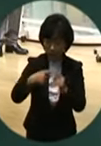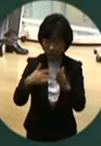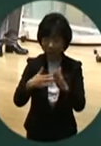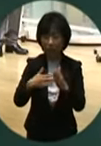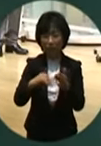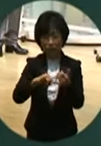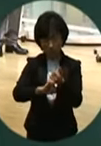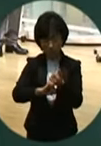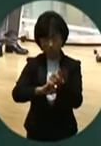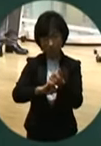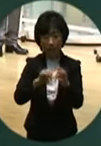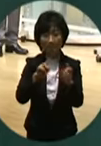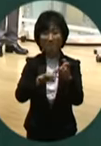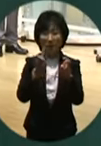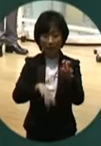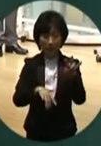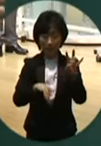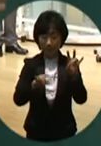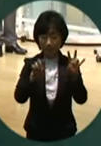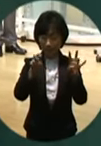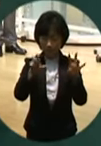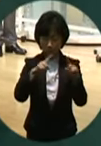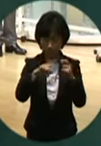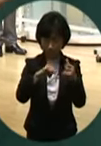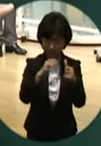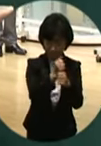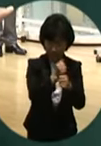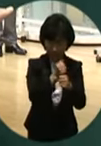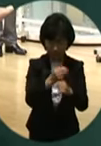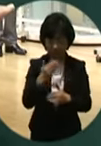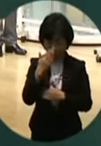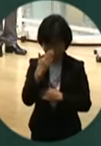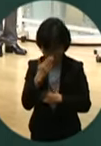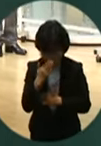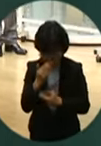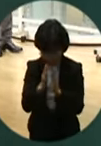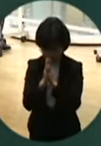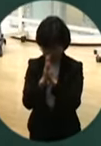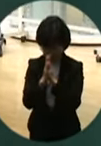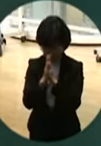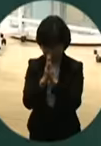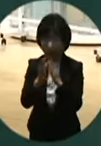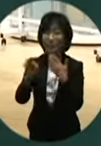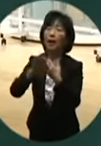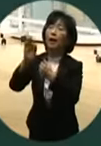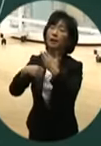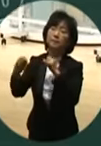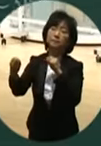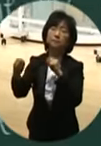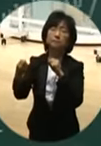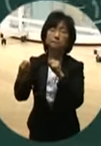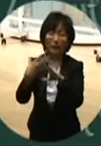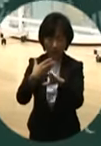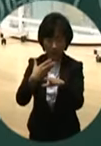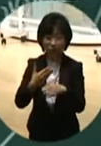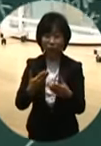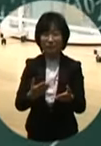붙잡고 겸손히 기도하시면 하나님 역사하시게 돼 있어요. And if you truly hold on to this covenant and humbly pray then God is made to work. 그런데